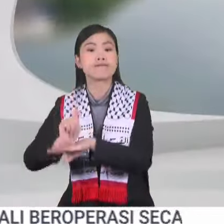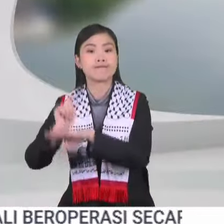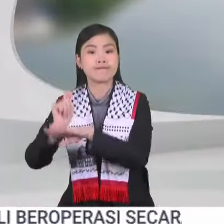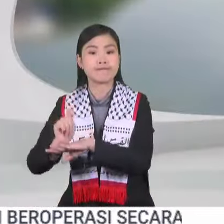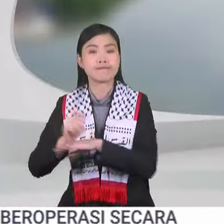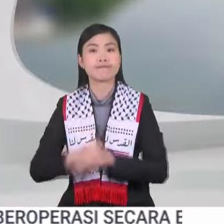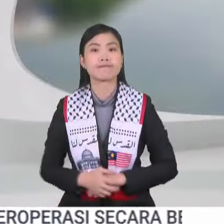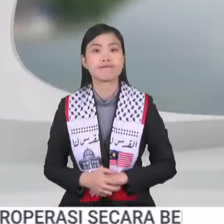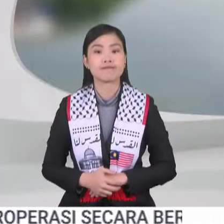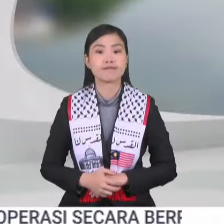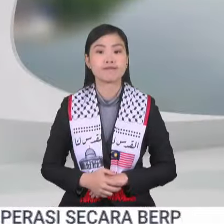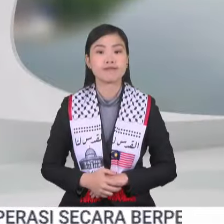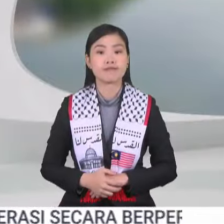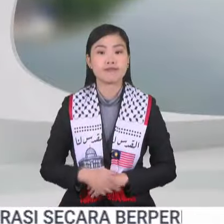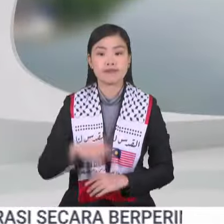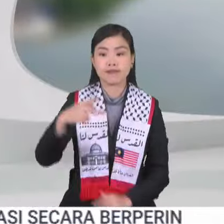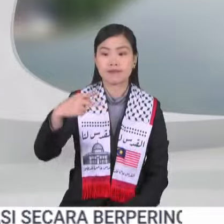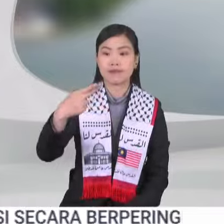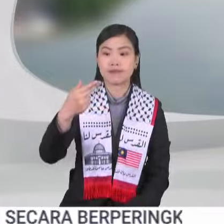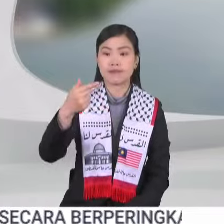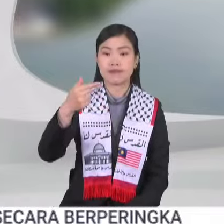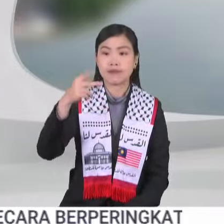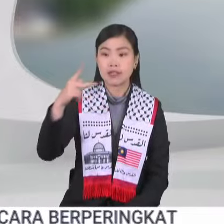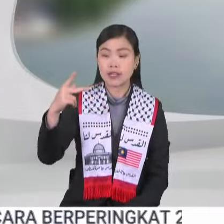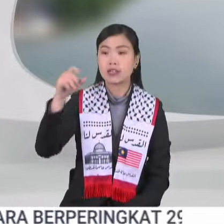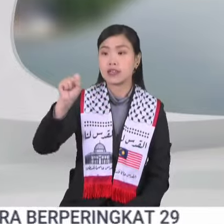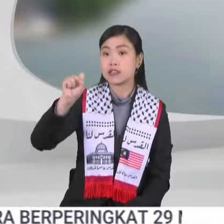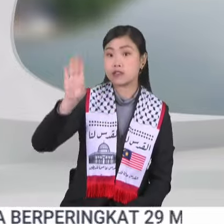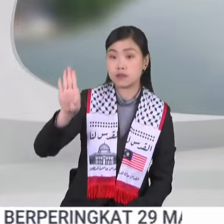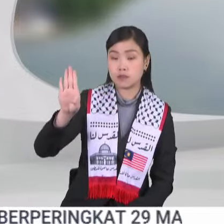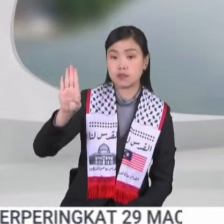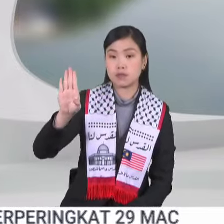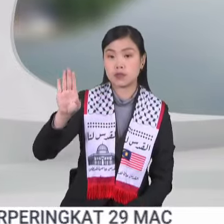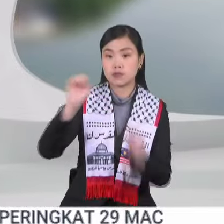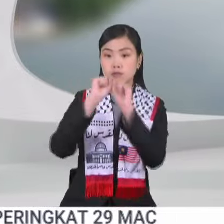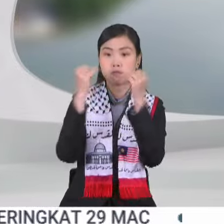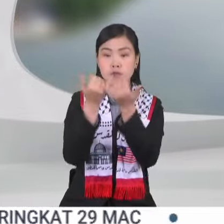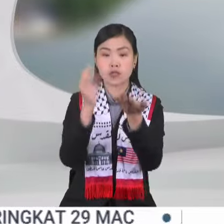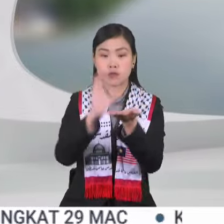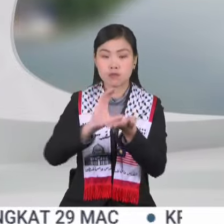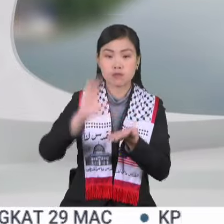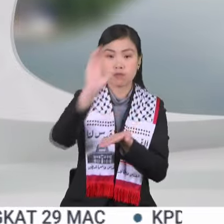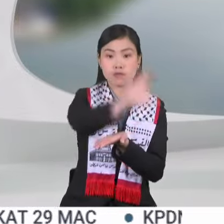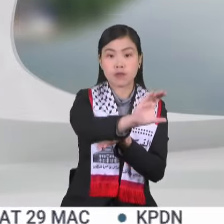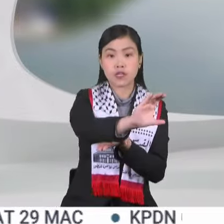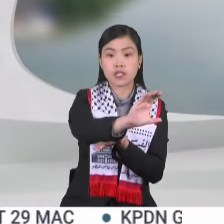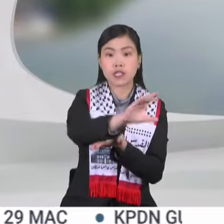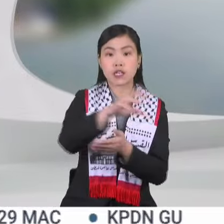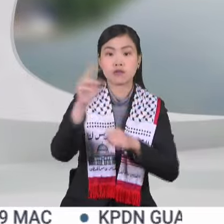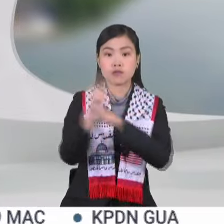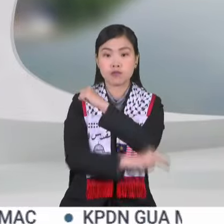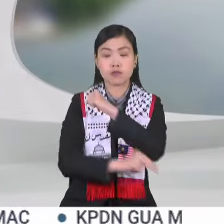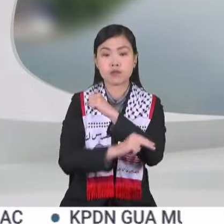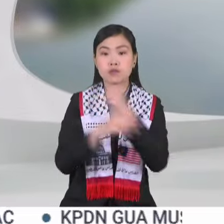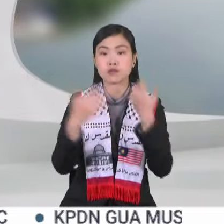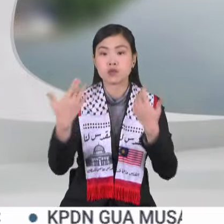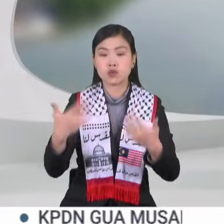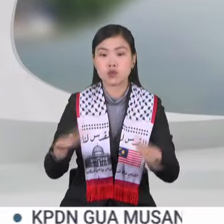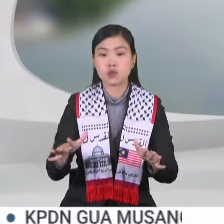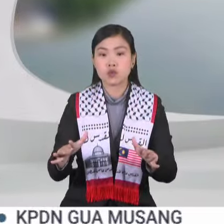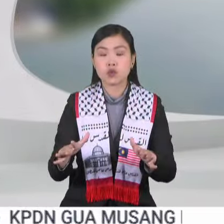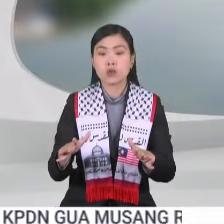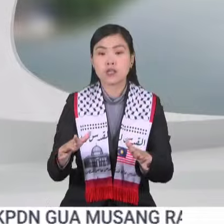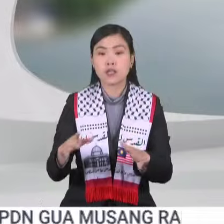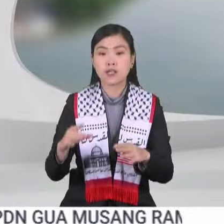konvensional Khazanah Sabah berhad qsb Syarikat pelaburan strategik milik kerajaan Negeri telah melaksanakan penyusunan